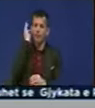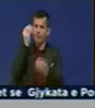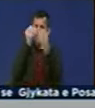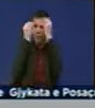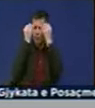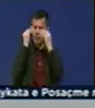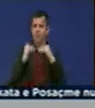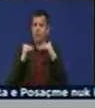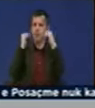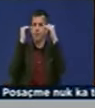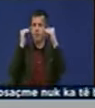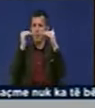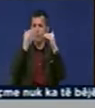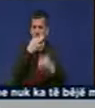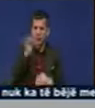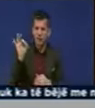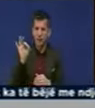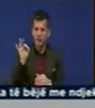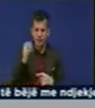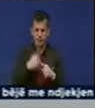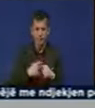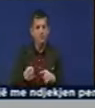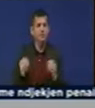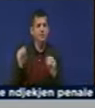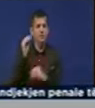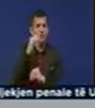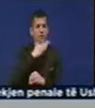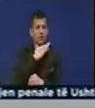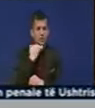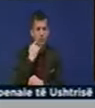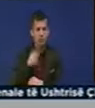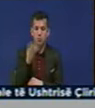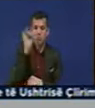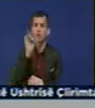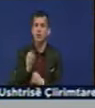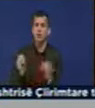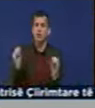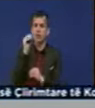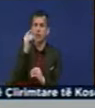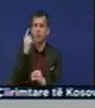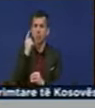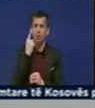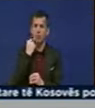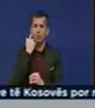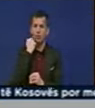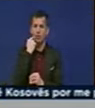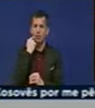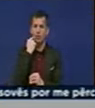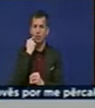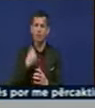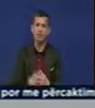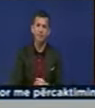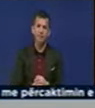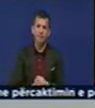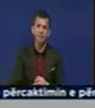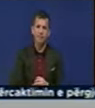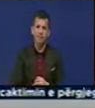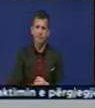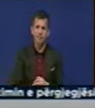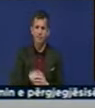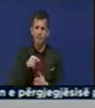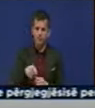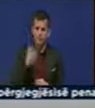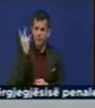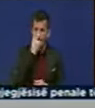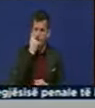sipëror, madje më shumë raste me përqindje edhe më të lartë se gjinia komplementare. Kjo lë të kuptohet